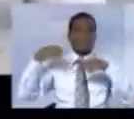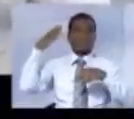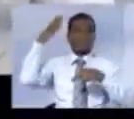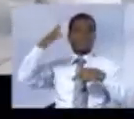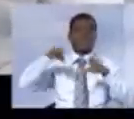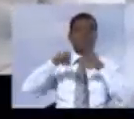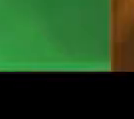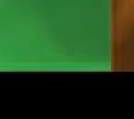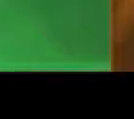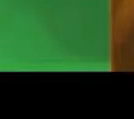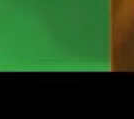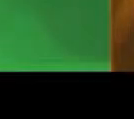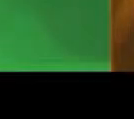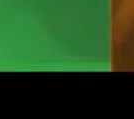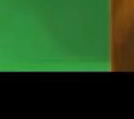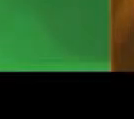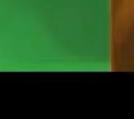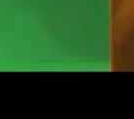une prospection